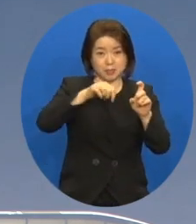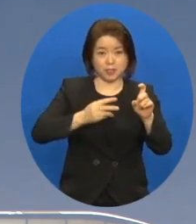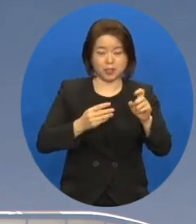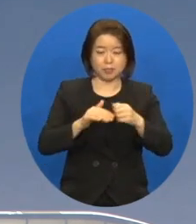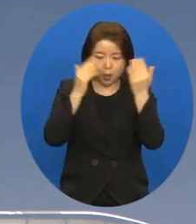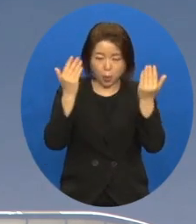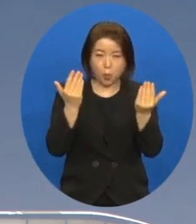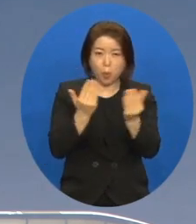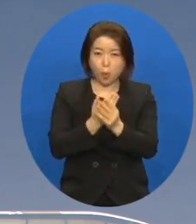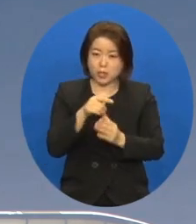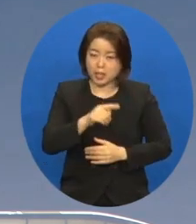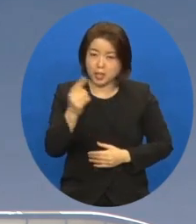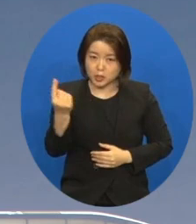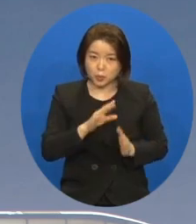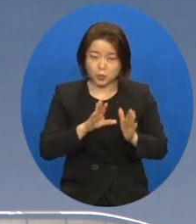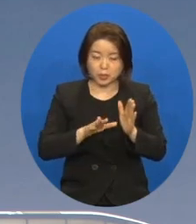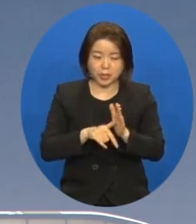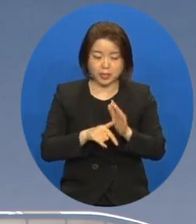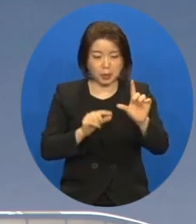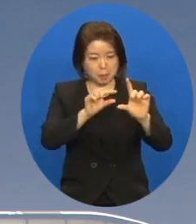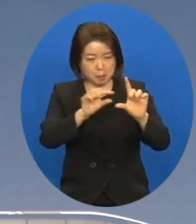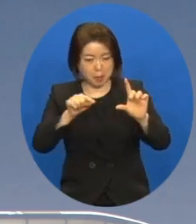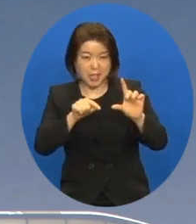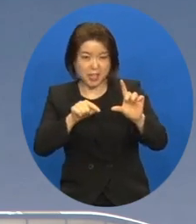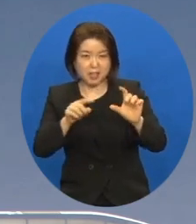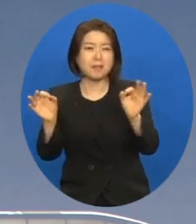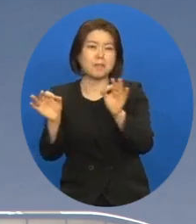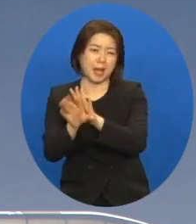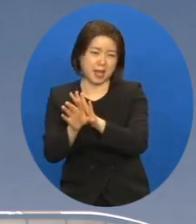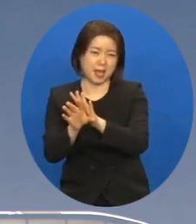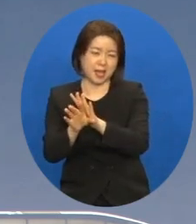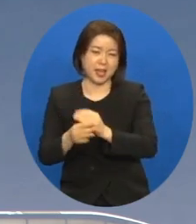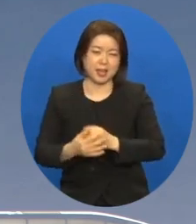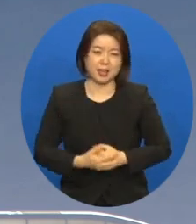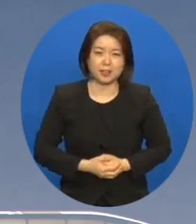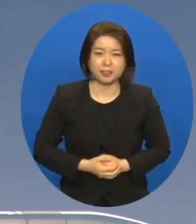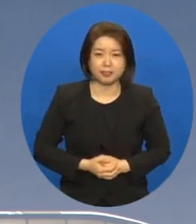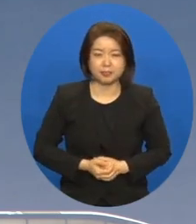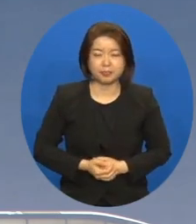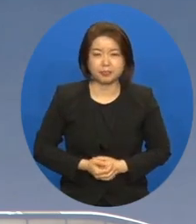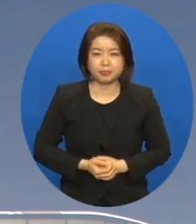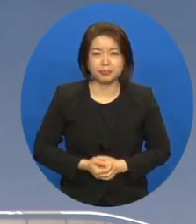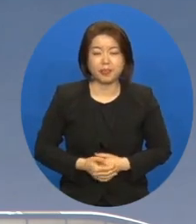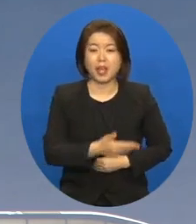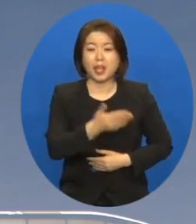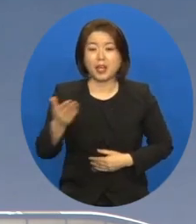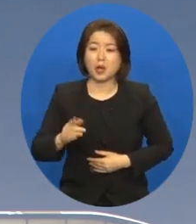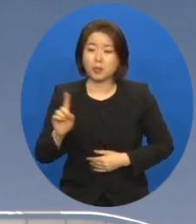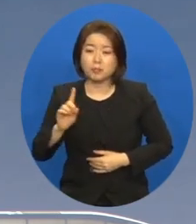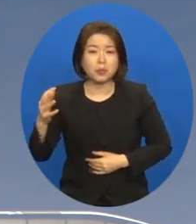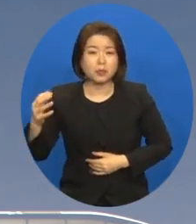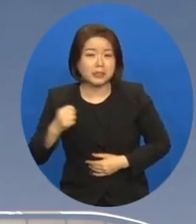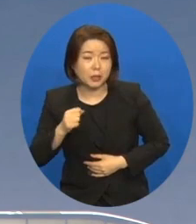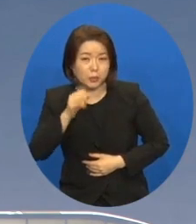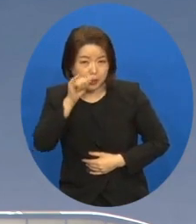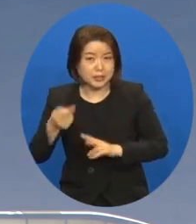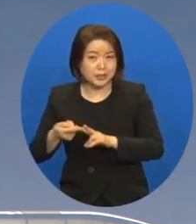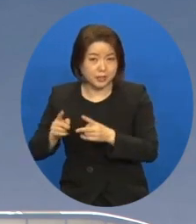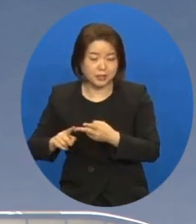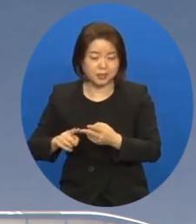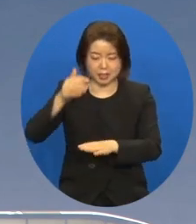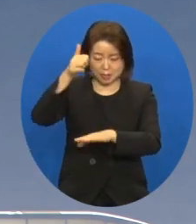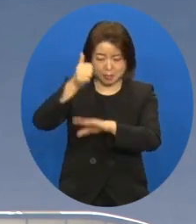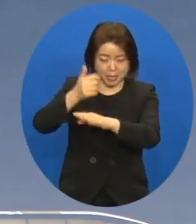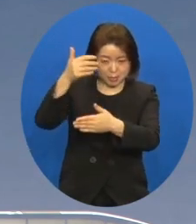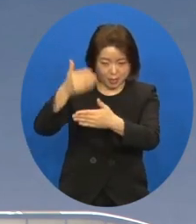때에는 부분적인 것은 사라집니다. 이제 여러분이 뭘 붙잡고 있든지